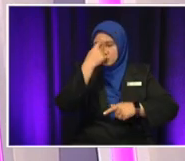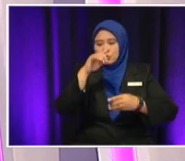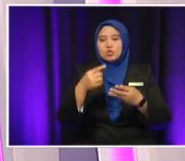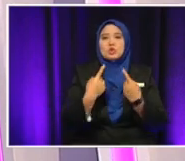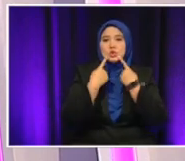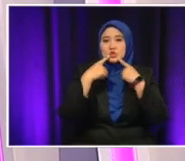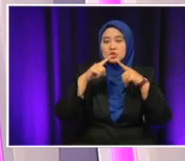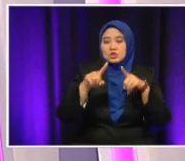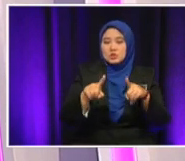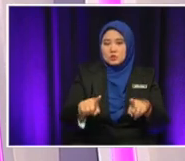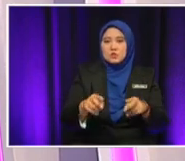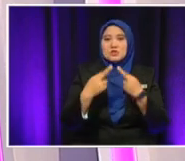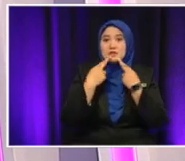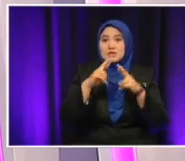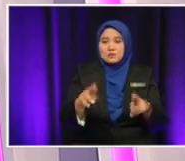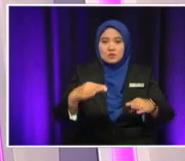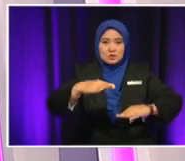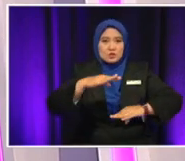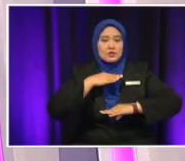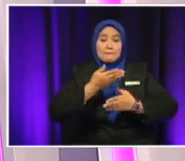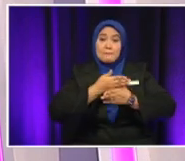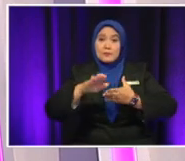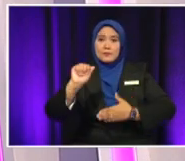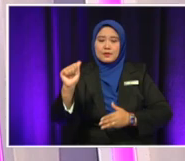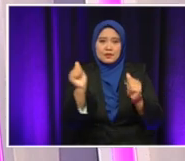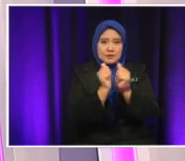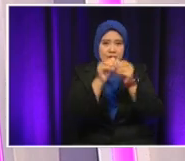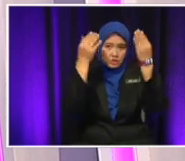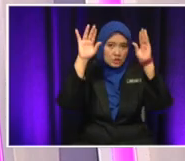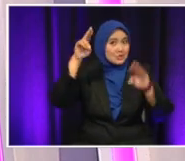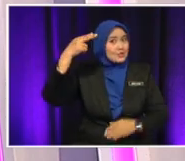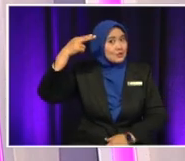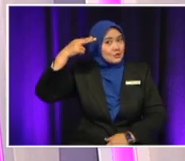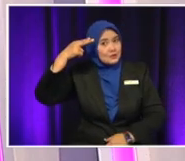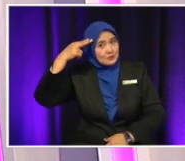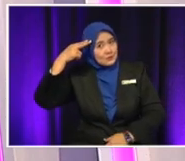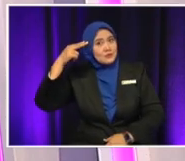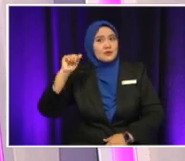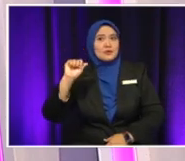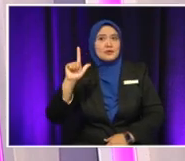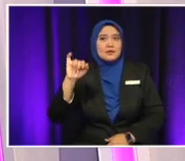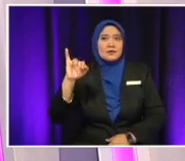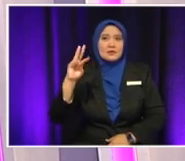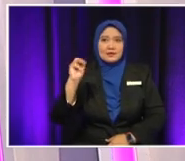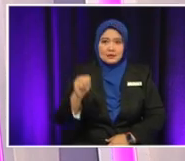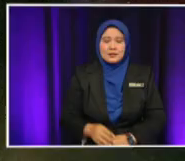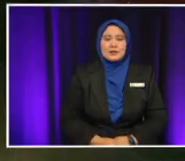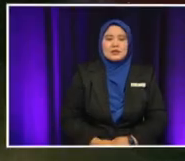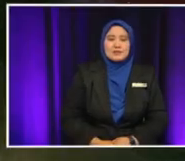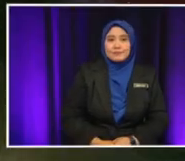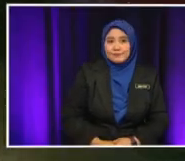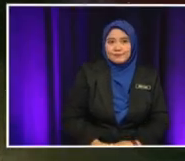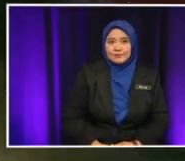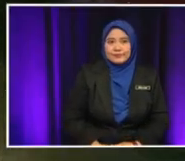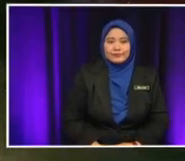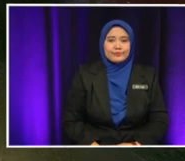respon terhadap bahagian bersama dengan Cikgu kita siapa lagi kalau bukan cekgu Halim oke